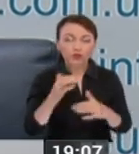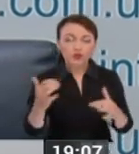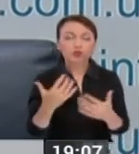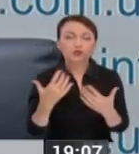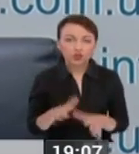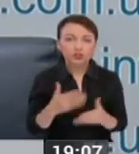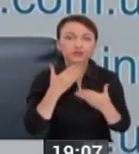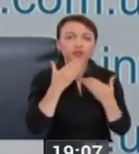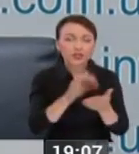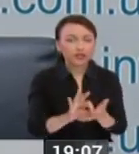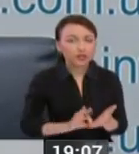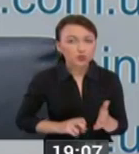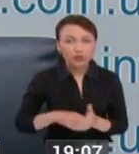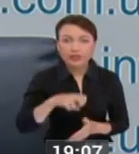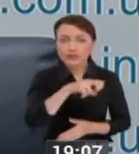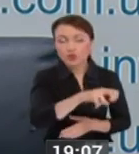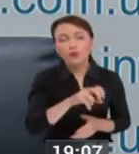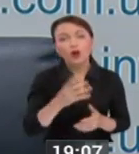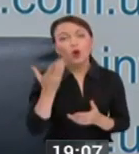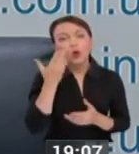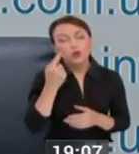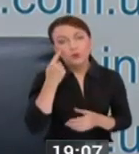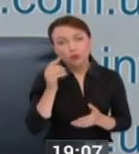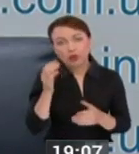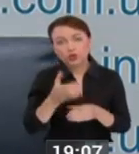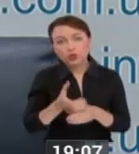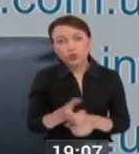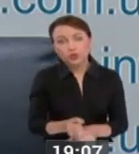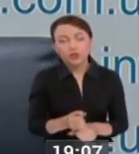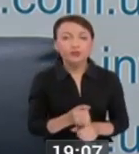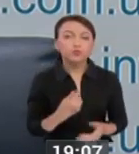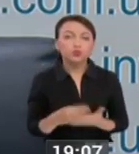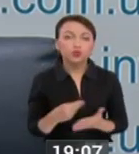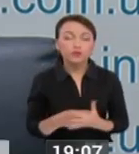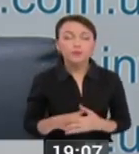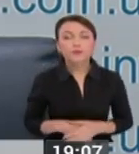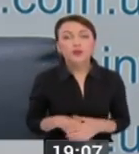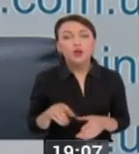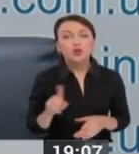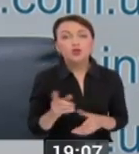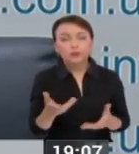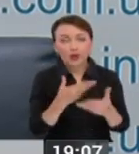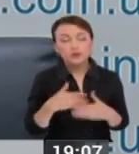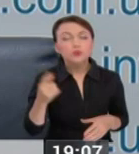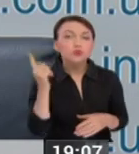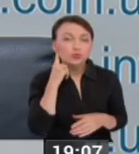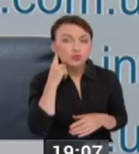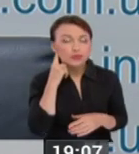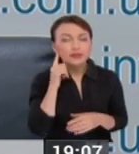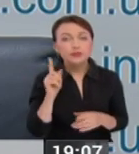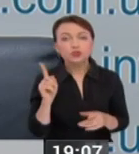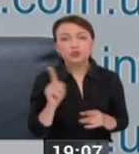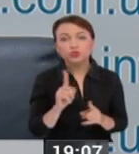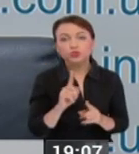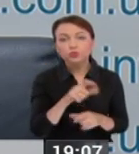нього зверталися одразу листом після того, як побачили цей бюджет урізаний. Про те, щоб нас почули – про те, щоб